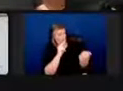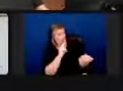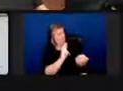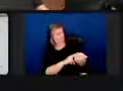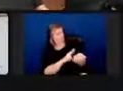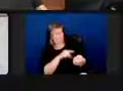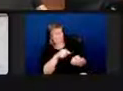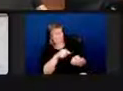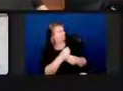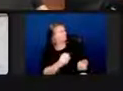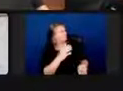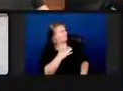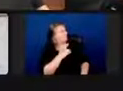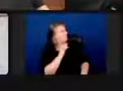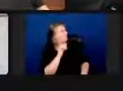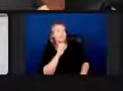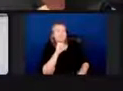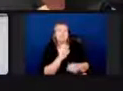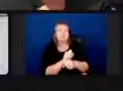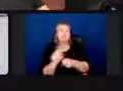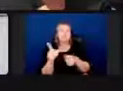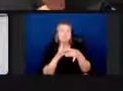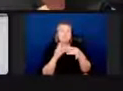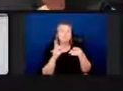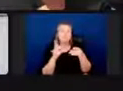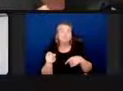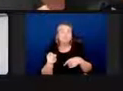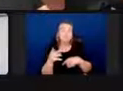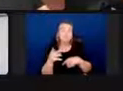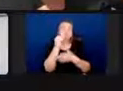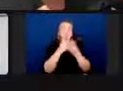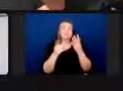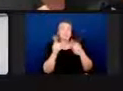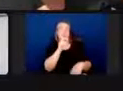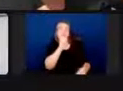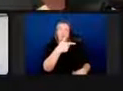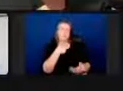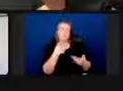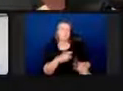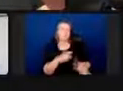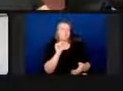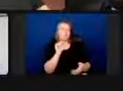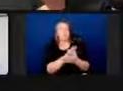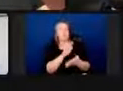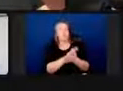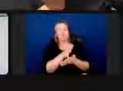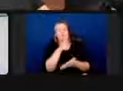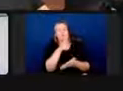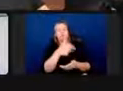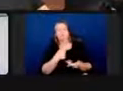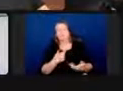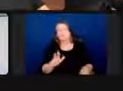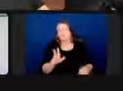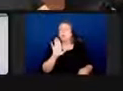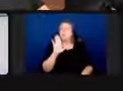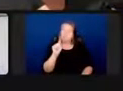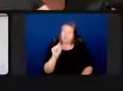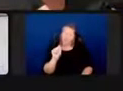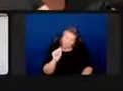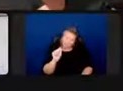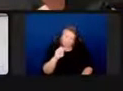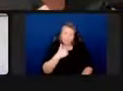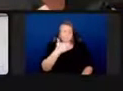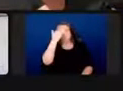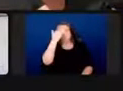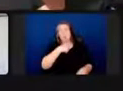المداخلات وهنالك العديد من الأشخاص الذين قالوا بأن التمريض طبعا ساعدهم وأنقذ حياة العديد